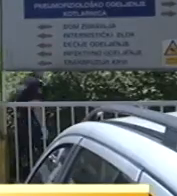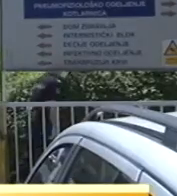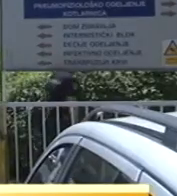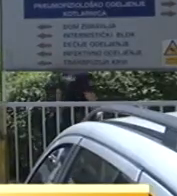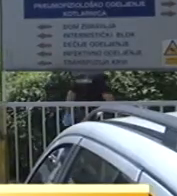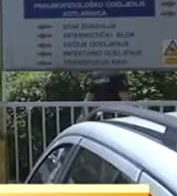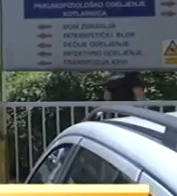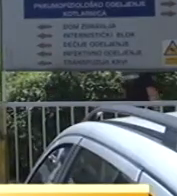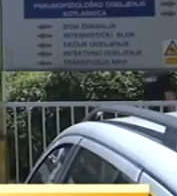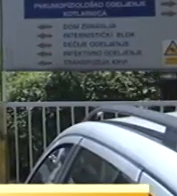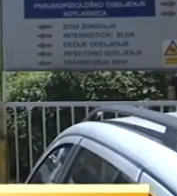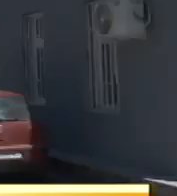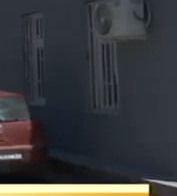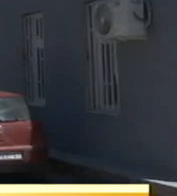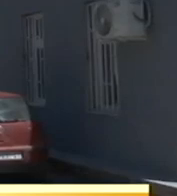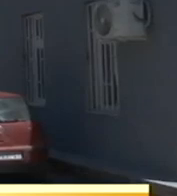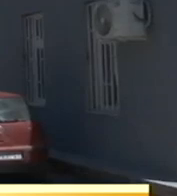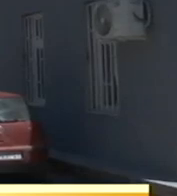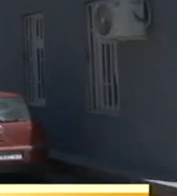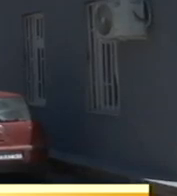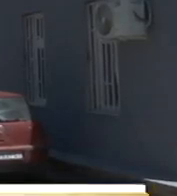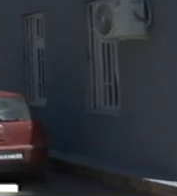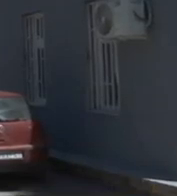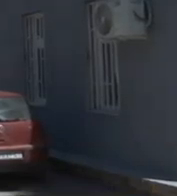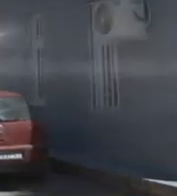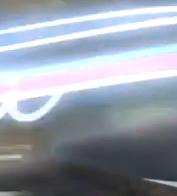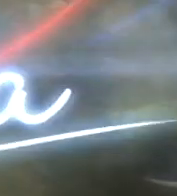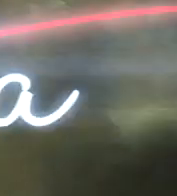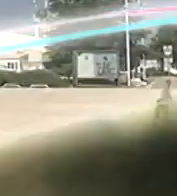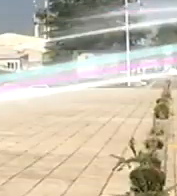Raste broj pregleda u COVID ambulanti u Novom Pazaru.